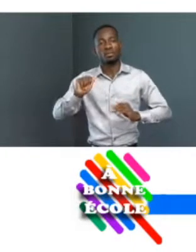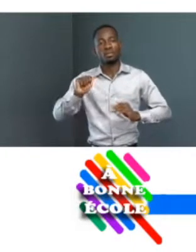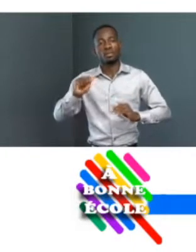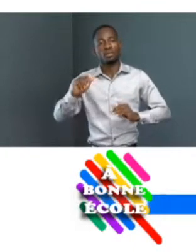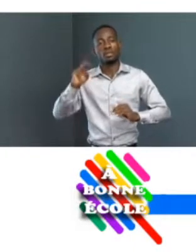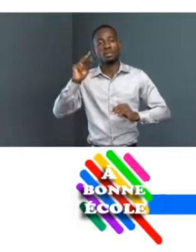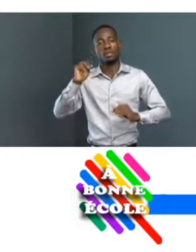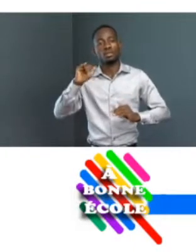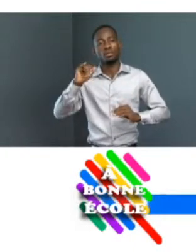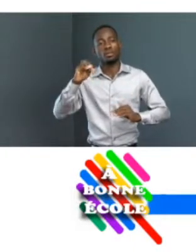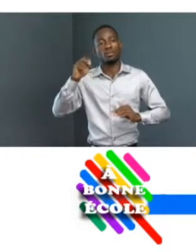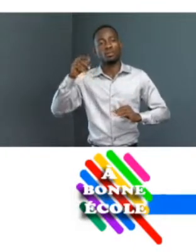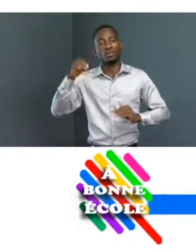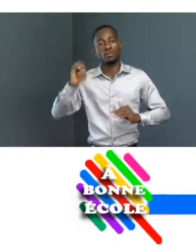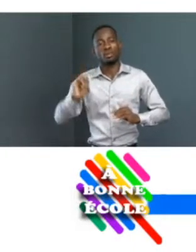myopie?